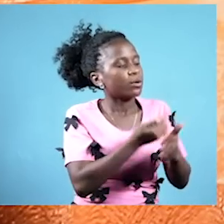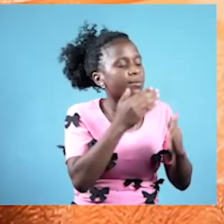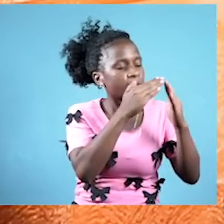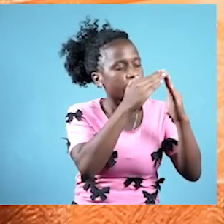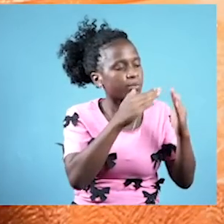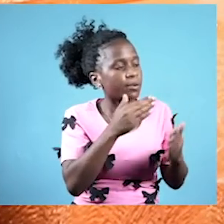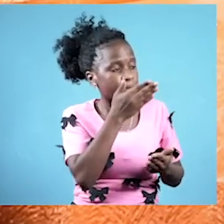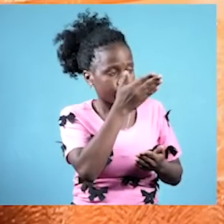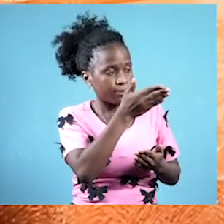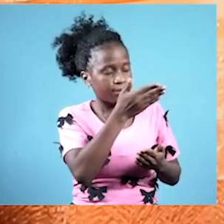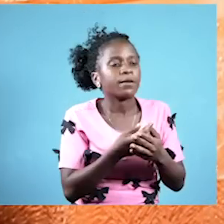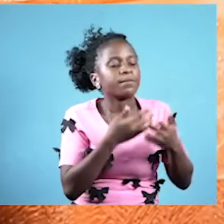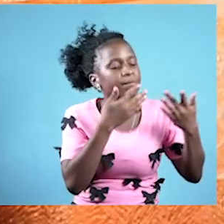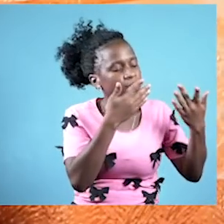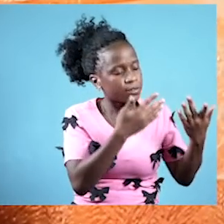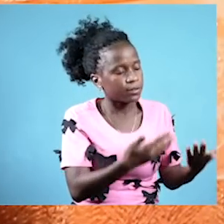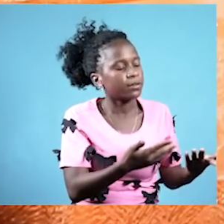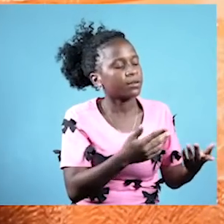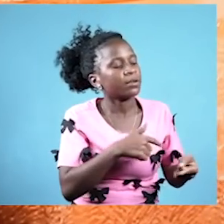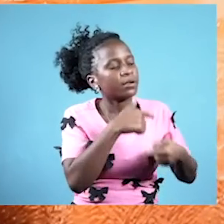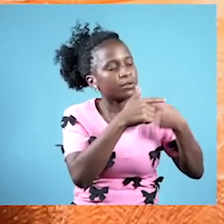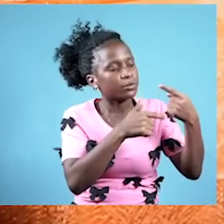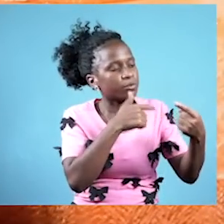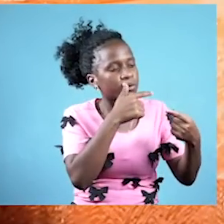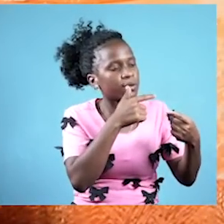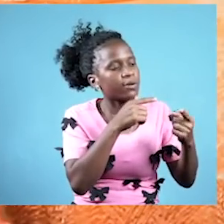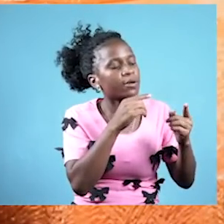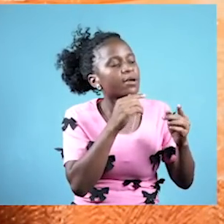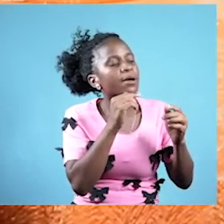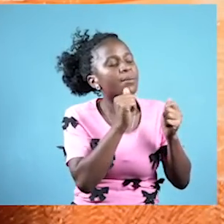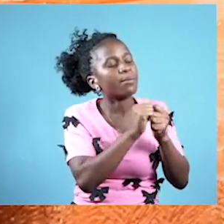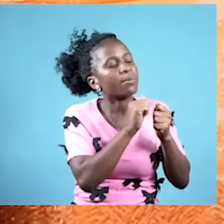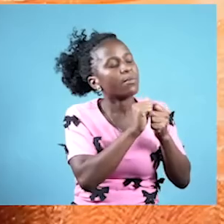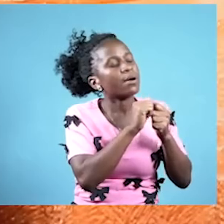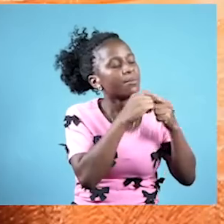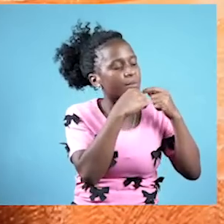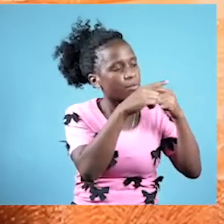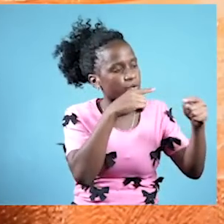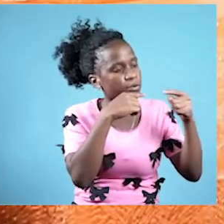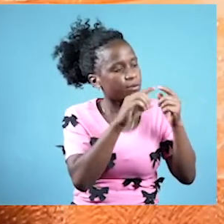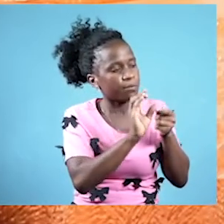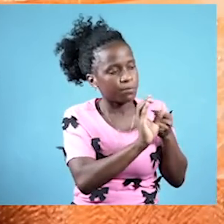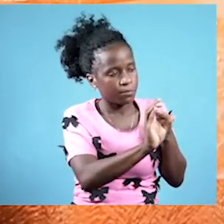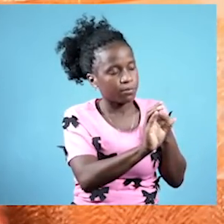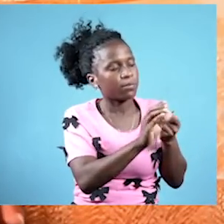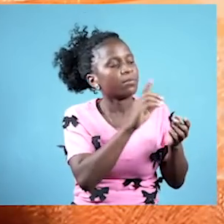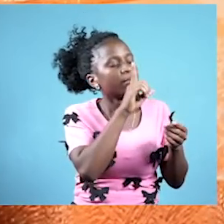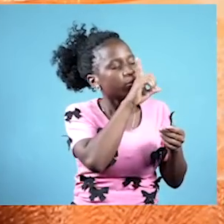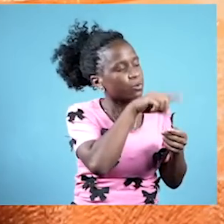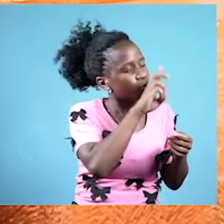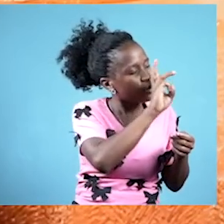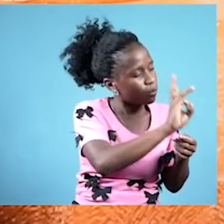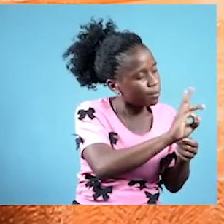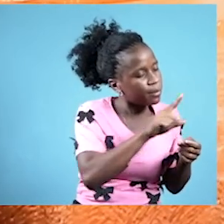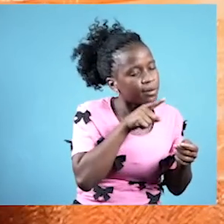tuendelee kutazama vipindi vingine. Usiache kutazama exclusive nyingine ijayo. Tutakuwa na nani na wapi ni hapa hapa Dar24. Tufuate kwenye